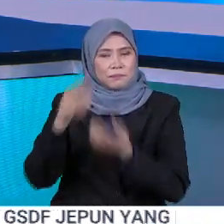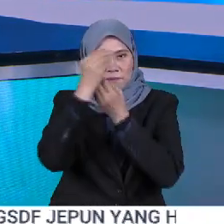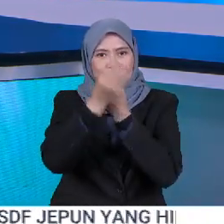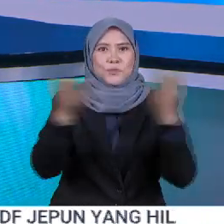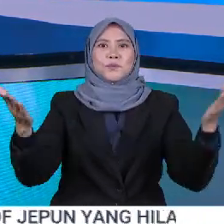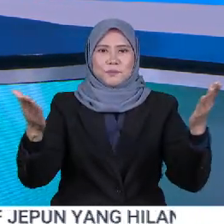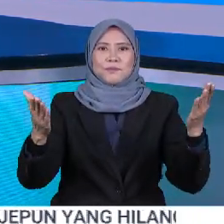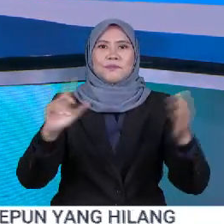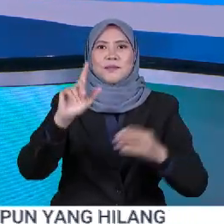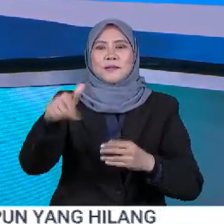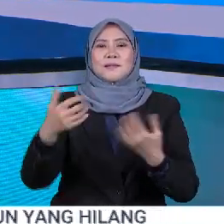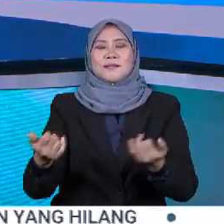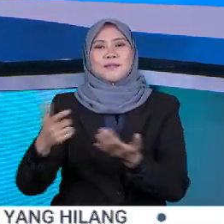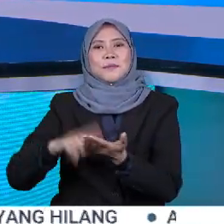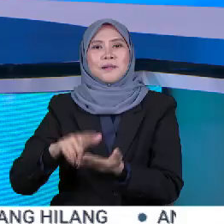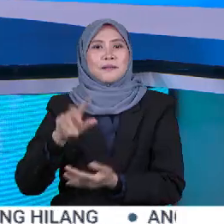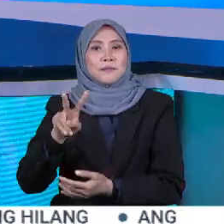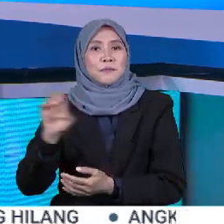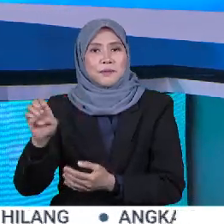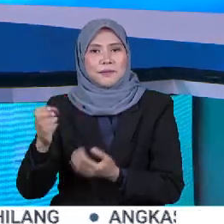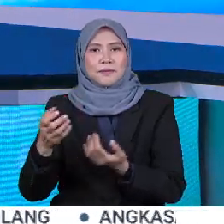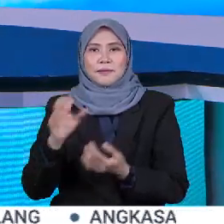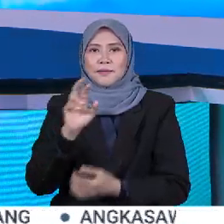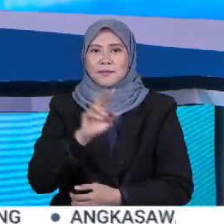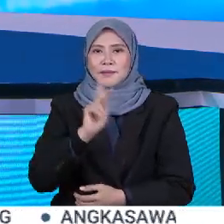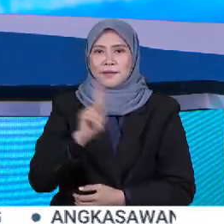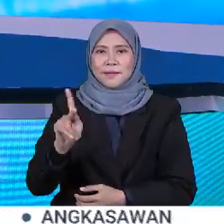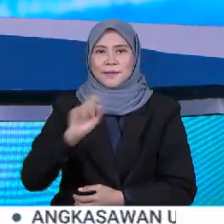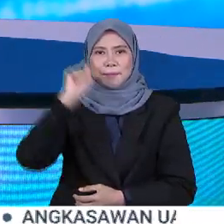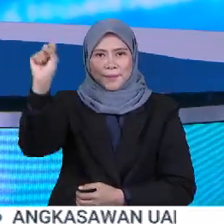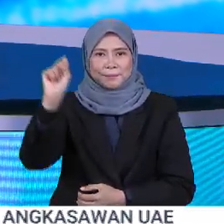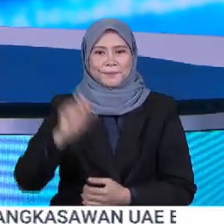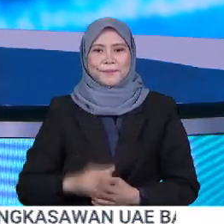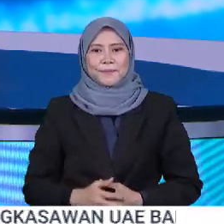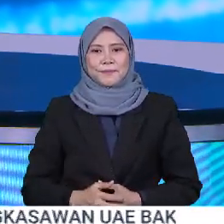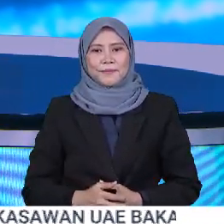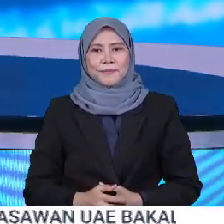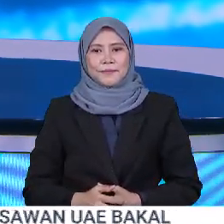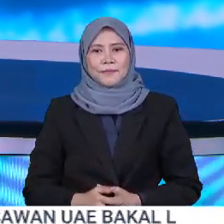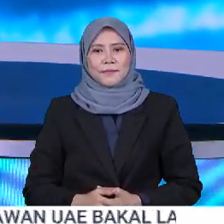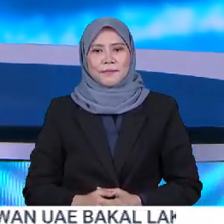sepenuhnya. Perinciannya langsung sama Anissa Dawless di studio Kota Kinabalu. Anne?